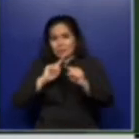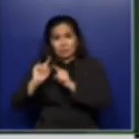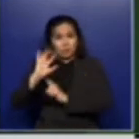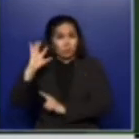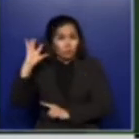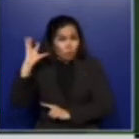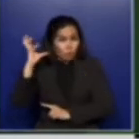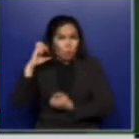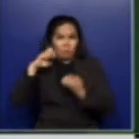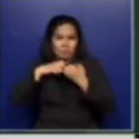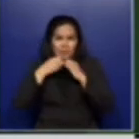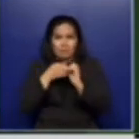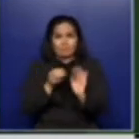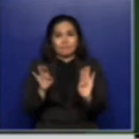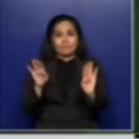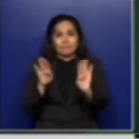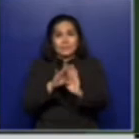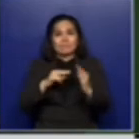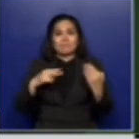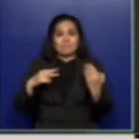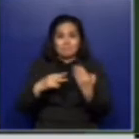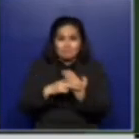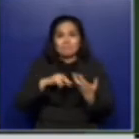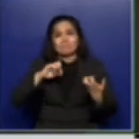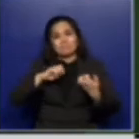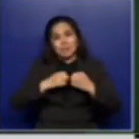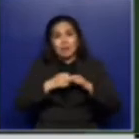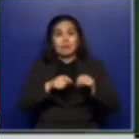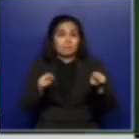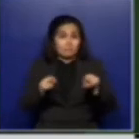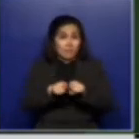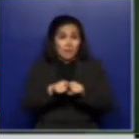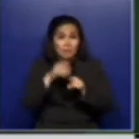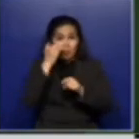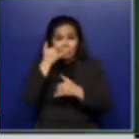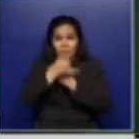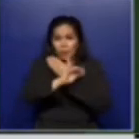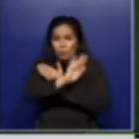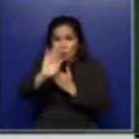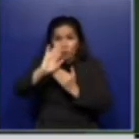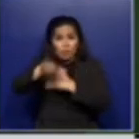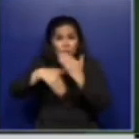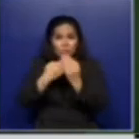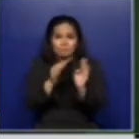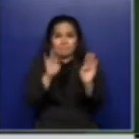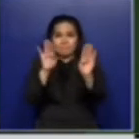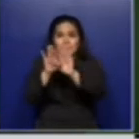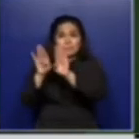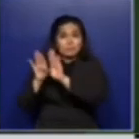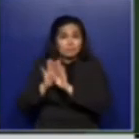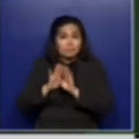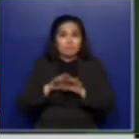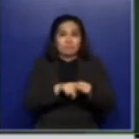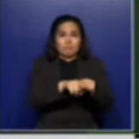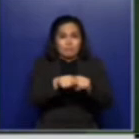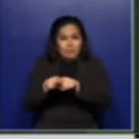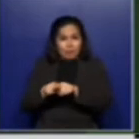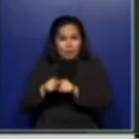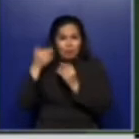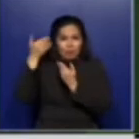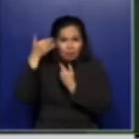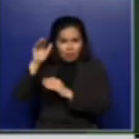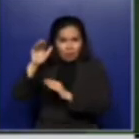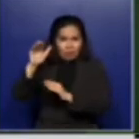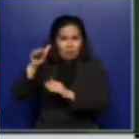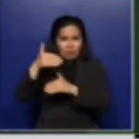ในสภาวะอย่างเดียวกันคือการล็อกดาวน์ประเทศดังนั้นตัวเลขการส่งออก